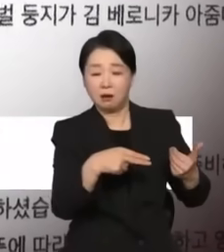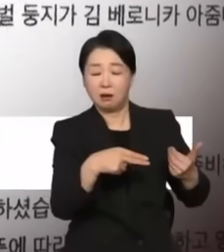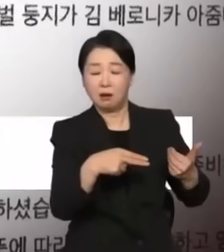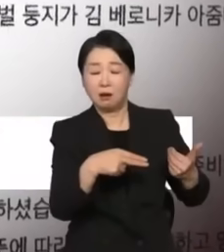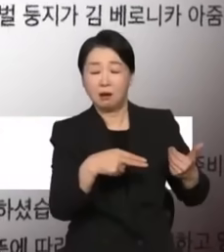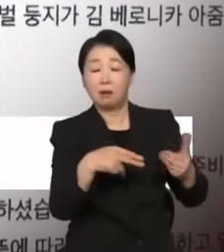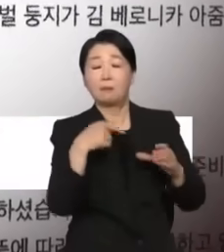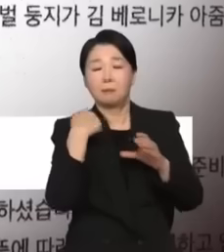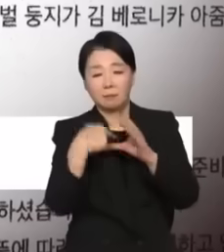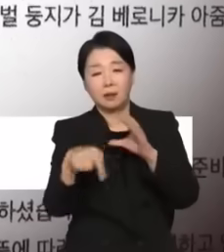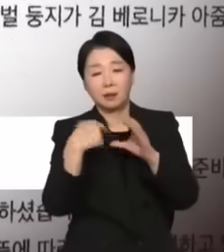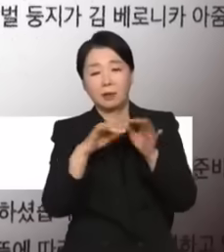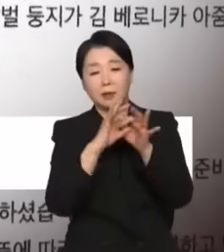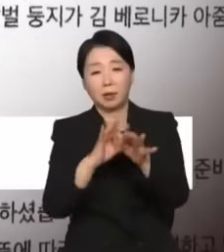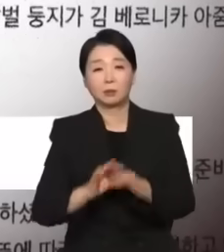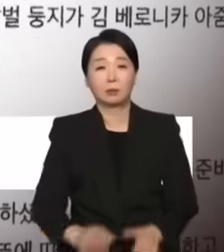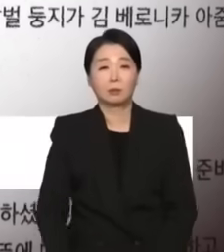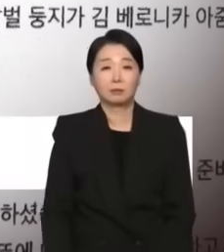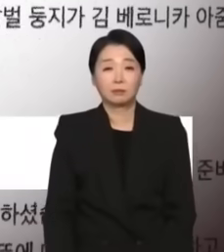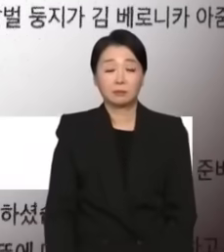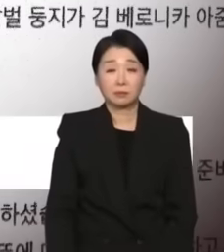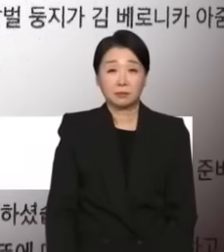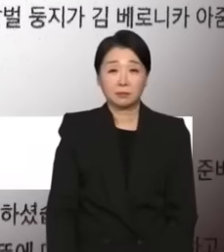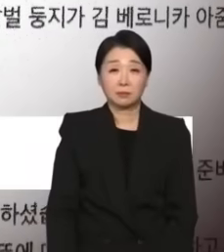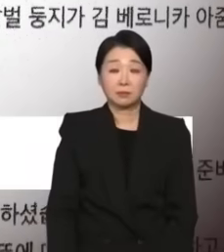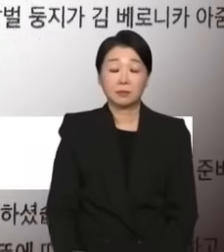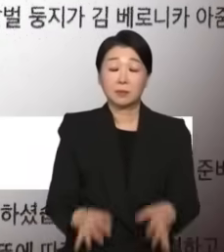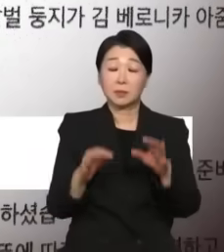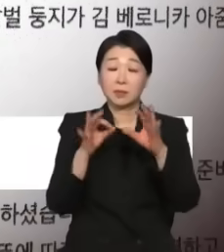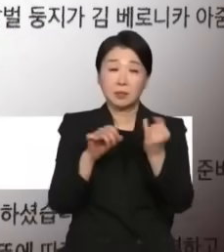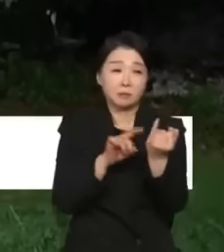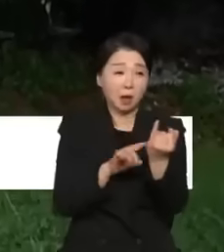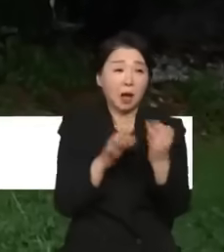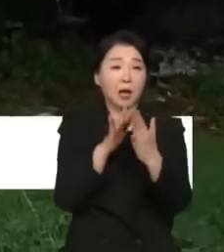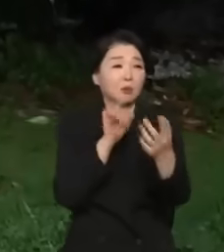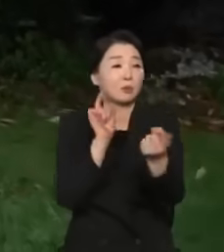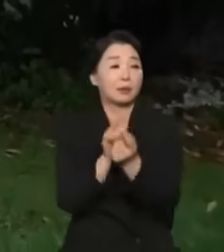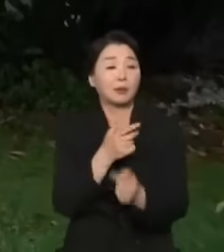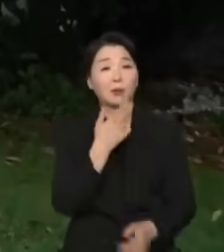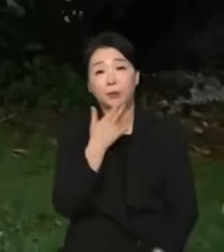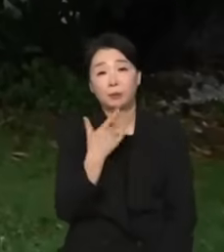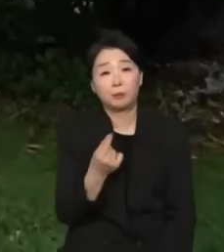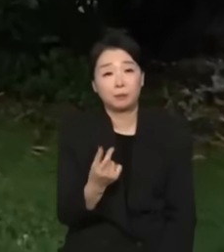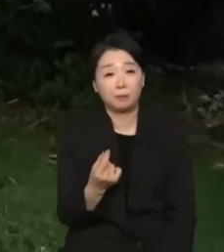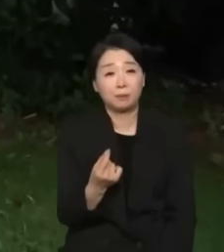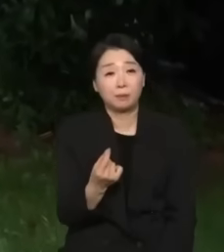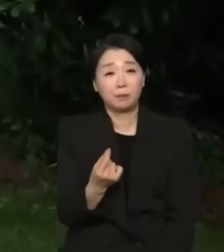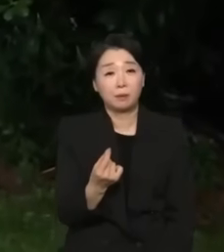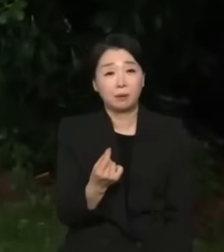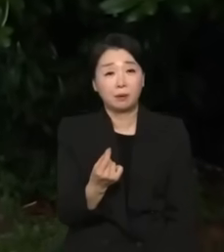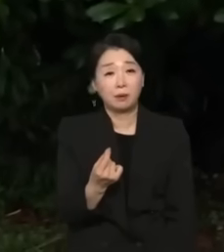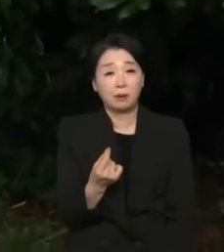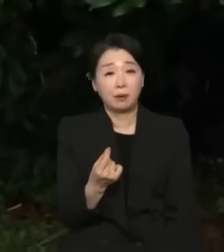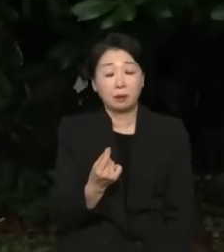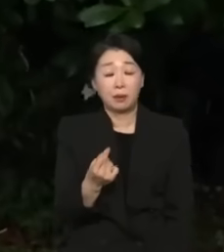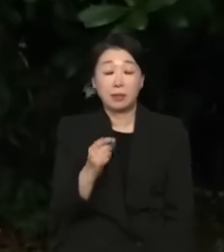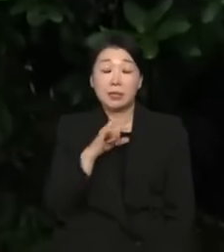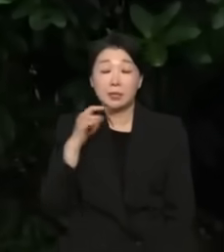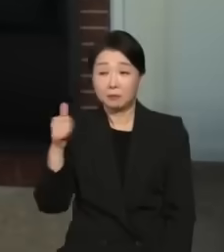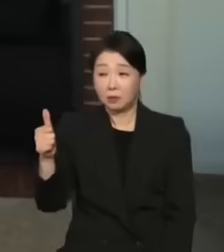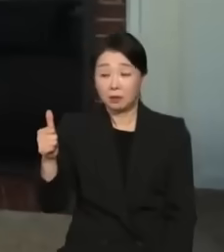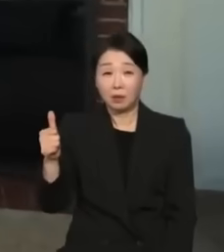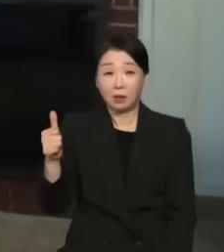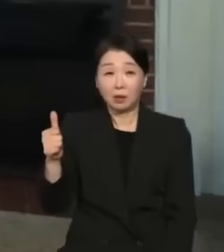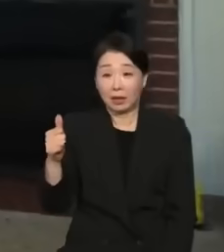지속적으로 보냈습니다. 실제 김 씨는 11년간 가족을 보지 않았습니다. 같은 기간 김 전 신부도